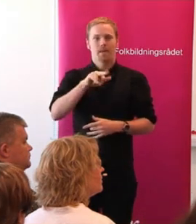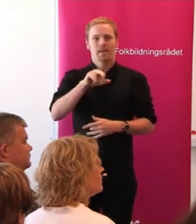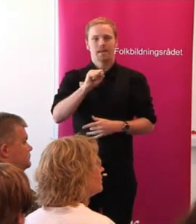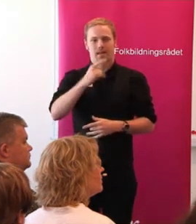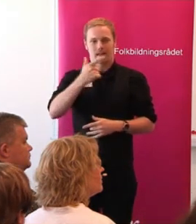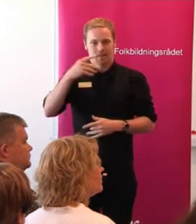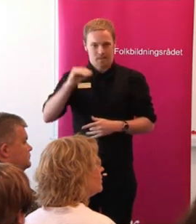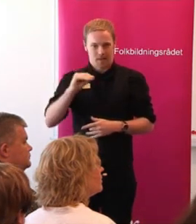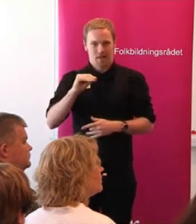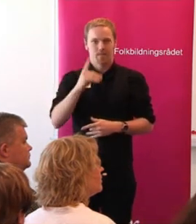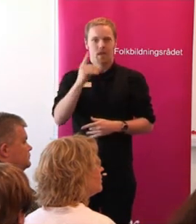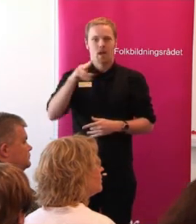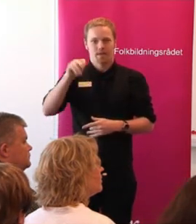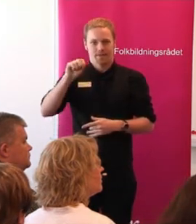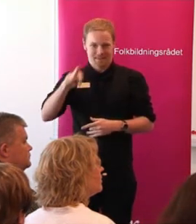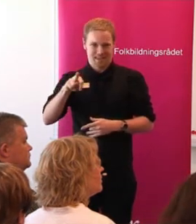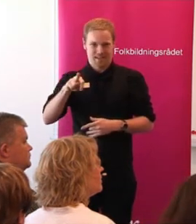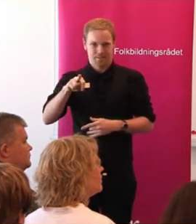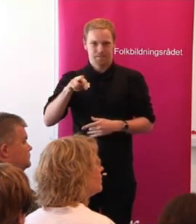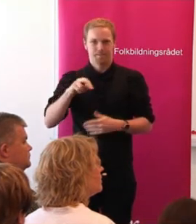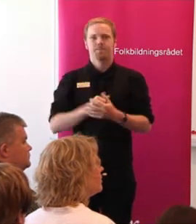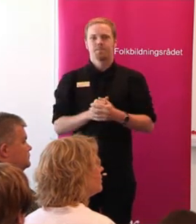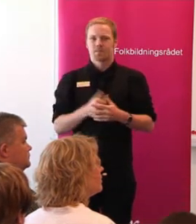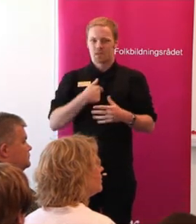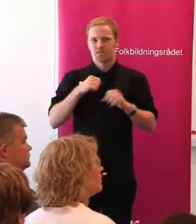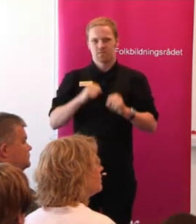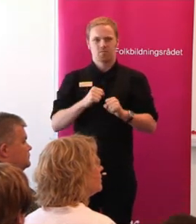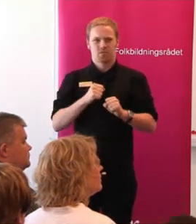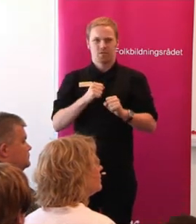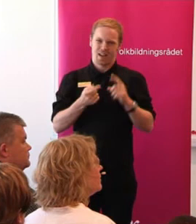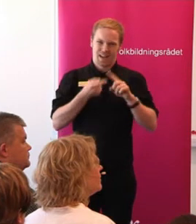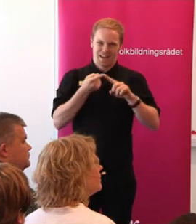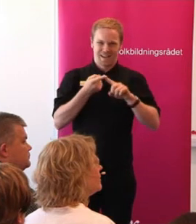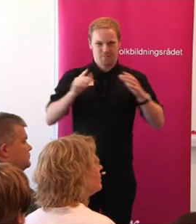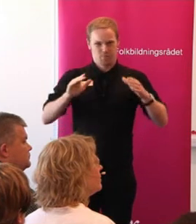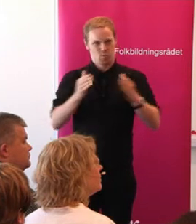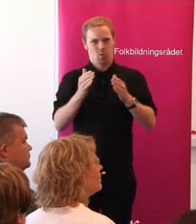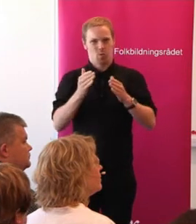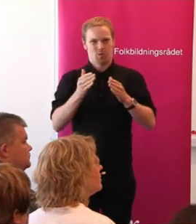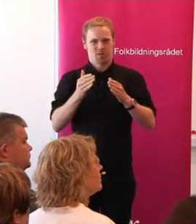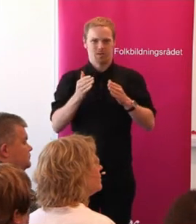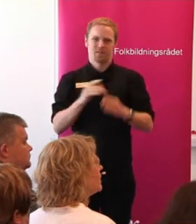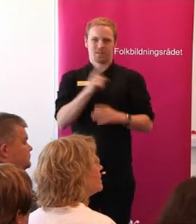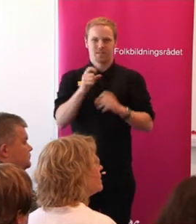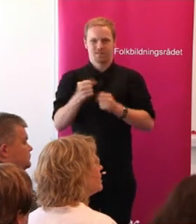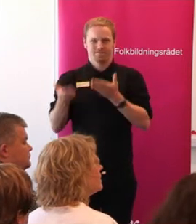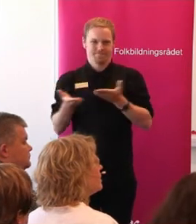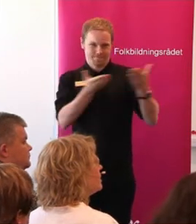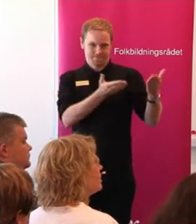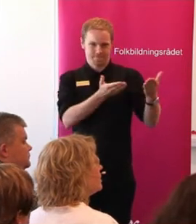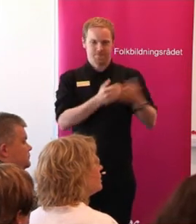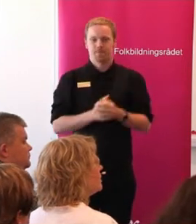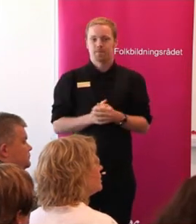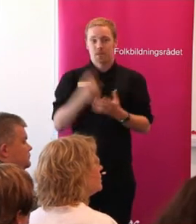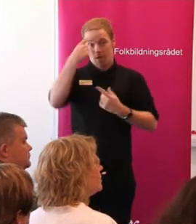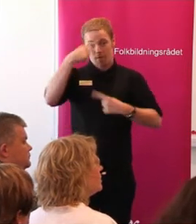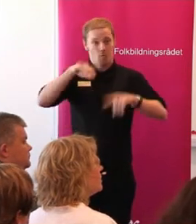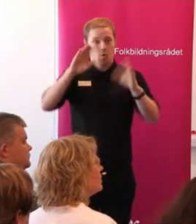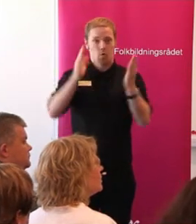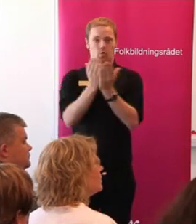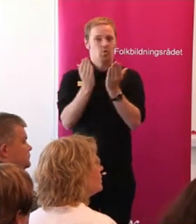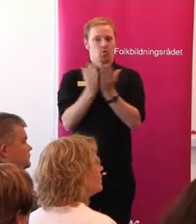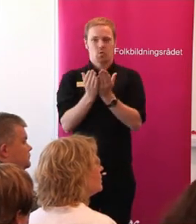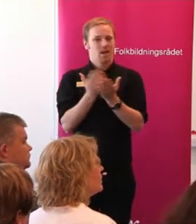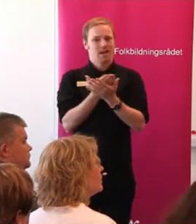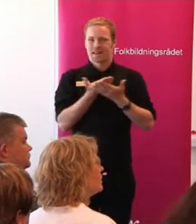en kort inledning här innan jag lämnar över ordet. Folkhögskolan har inte passerat bäst